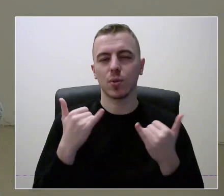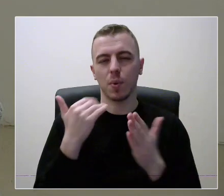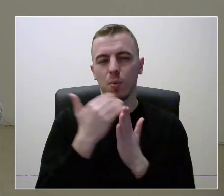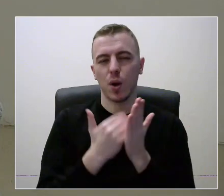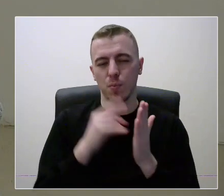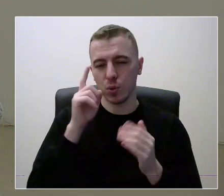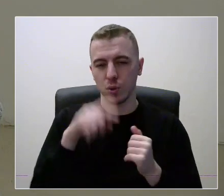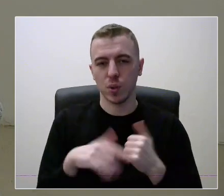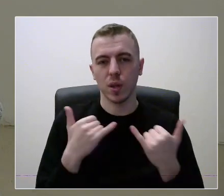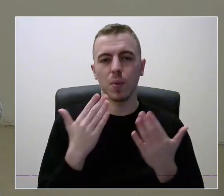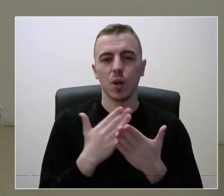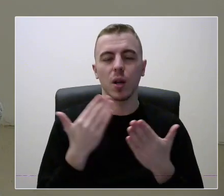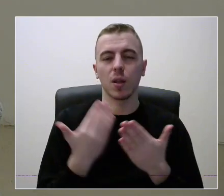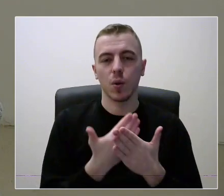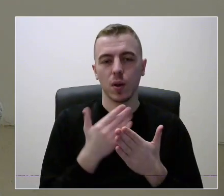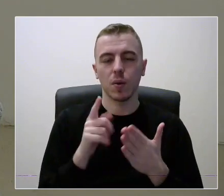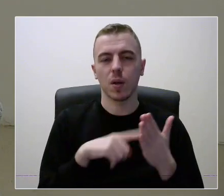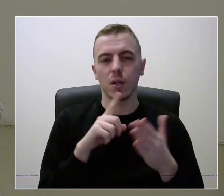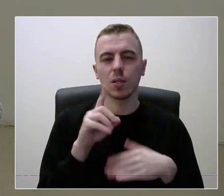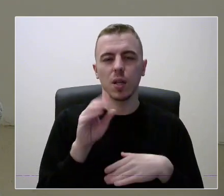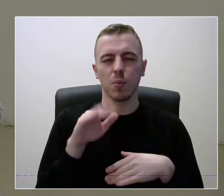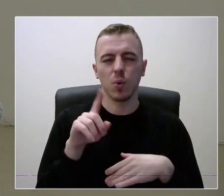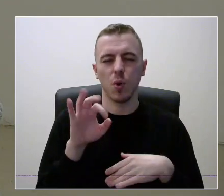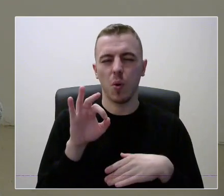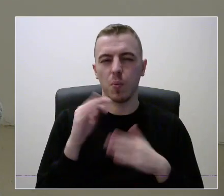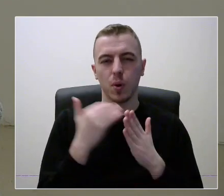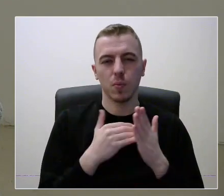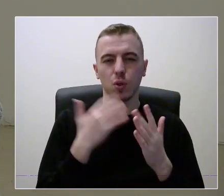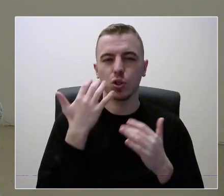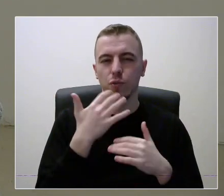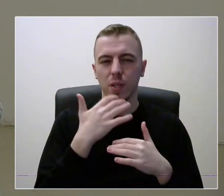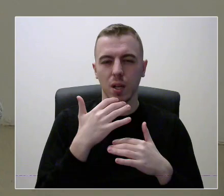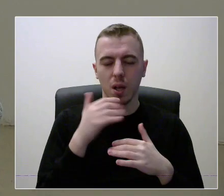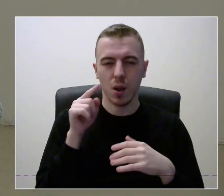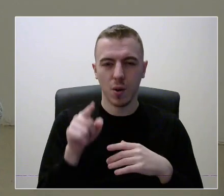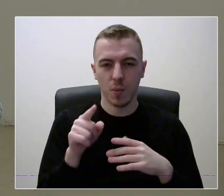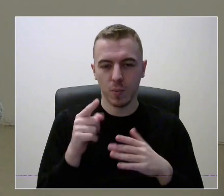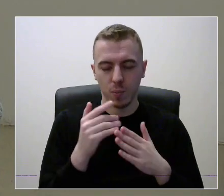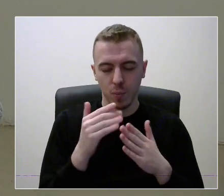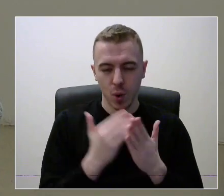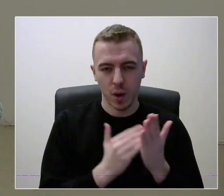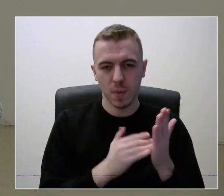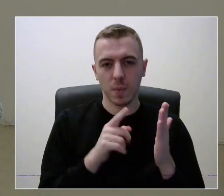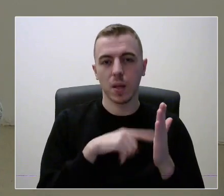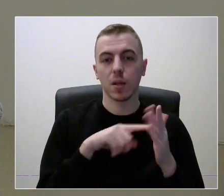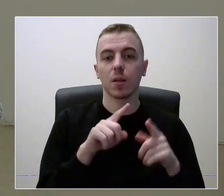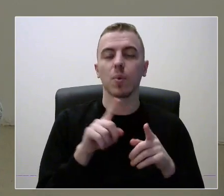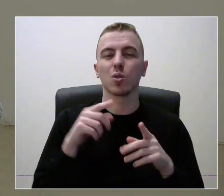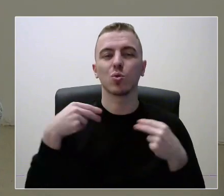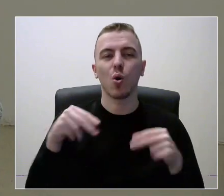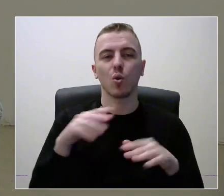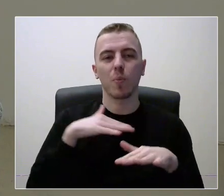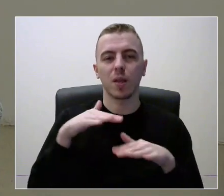naujieji, šiandien versijų panaikino Zebro programą, žvyrkelių programą ir panaikino sodo bendryjų